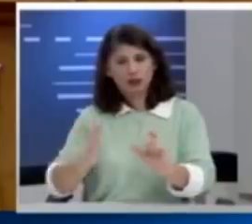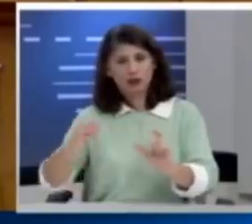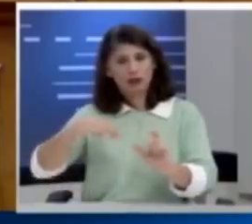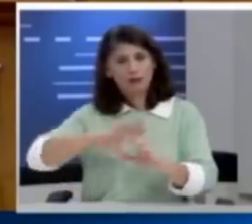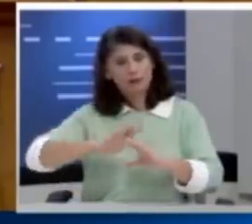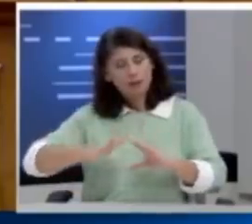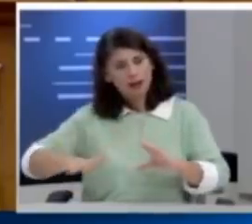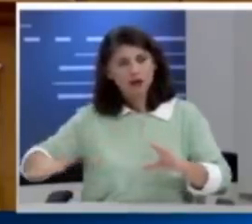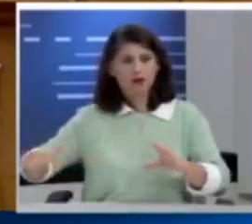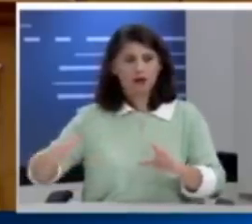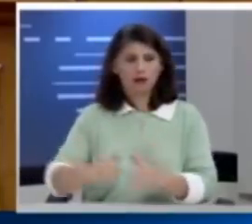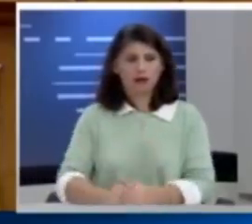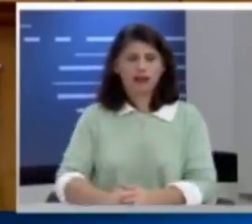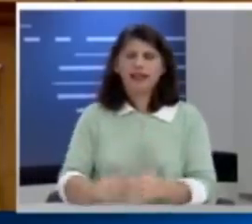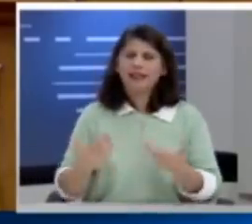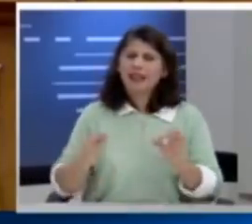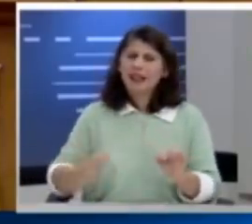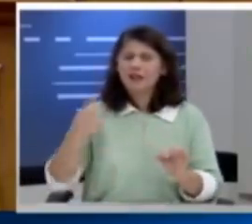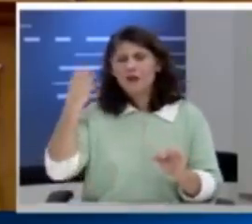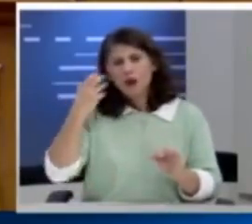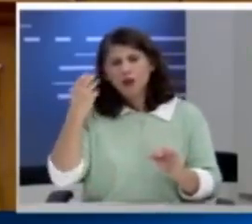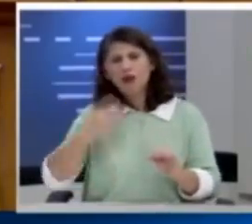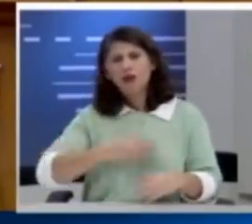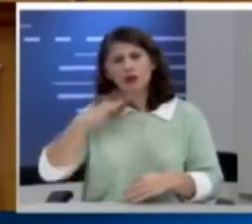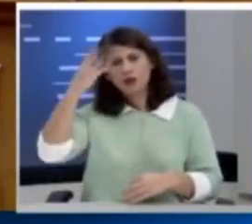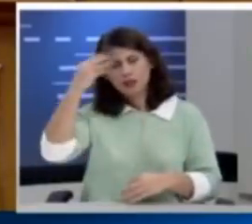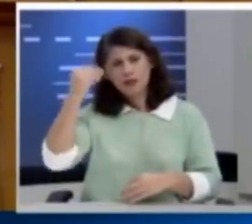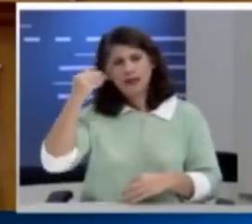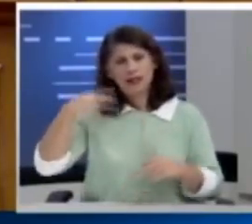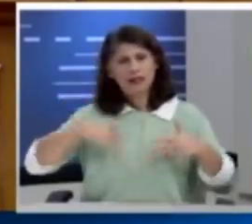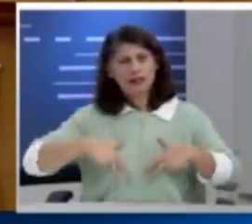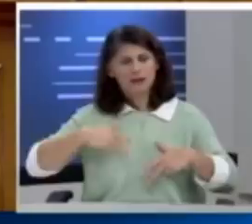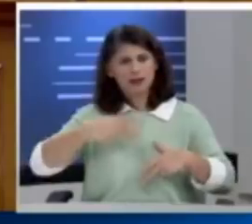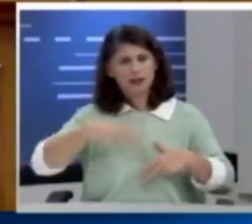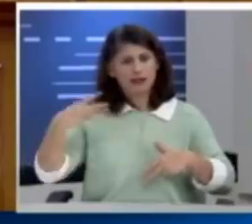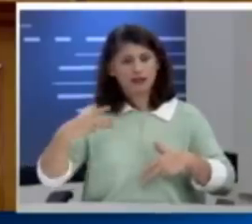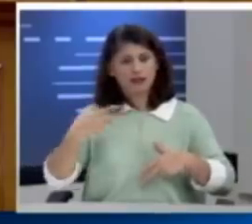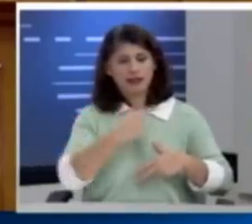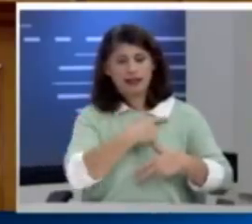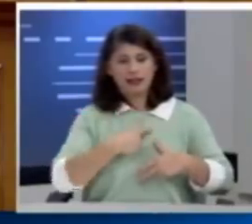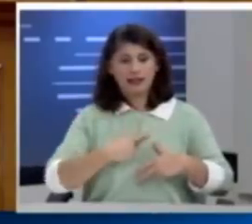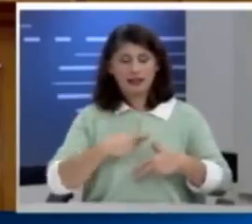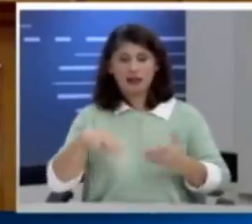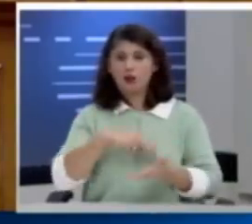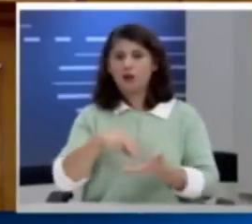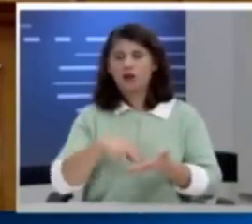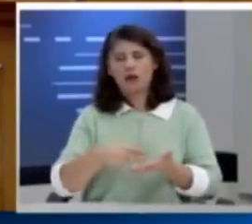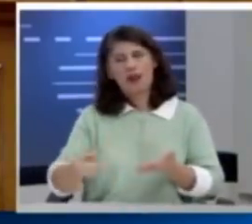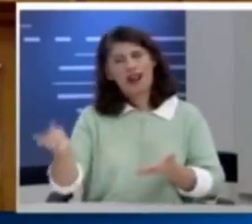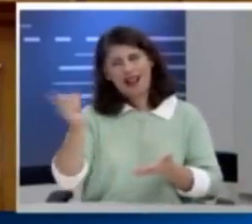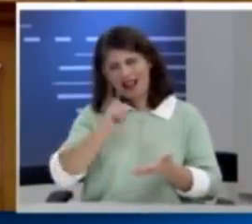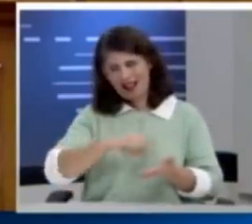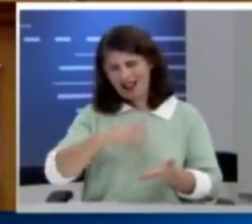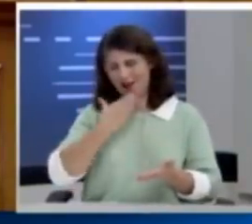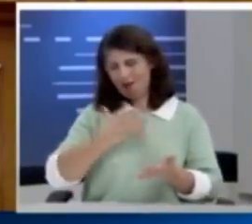Μεσόγειο? Τώρα, τι ακριβώς εννοεί ο κύριος Τσίπρας και η κυβέρνηση ΣΥΡΙΖΑ ηγετικό ρόλο? Αλλού παπά Ευαγγέλιο.